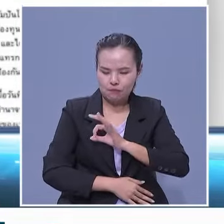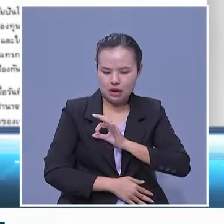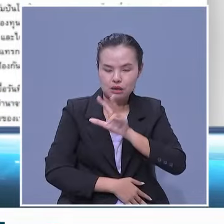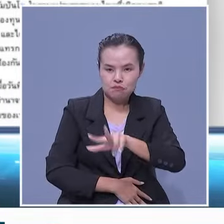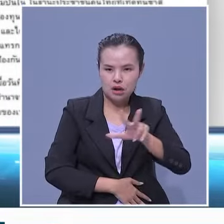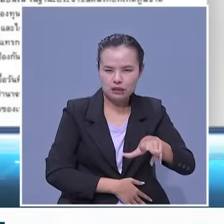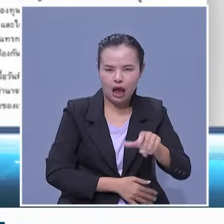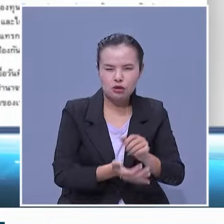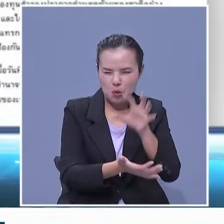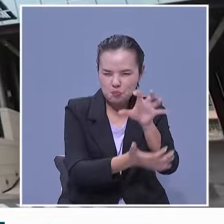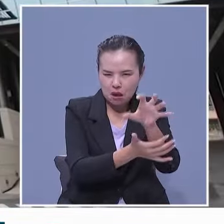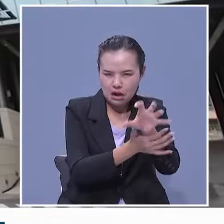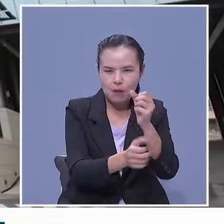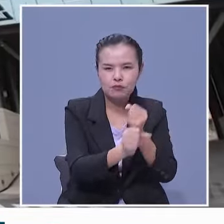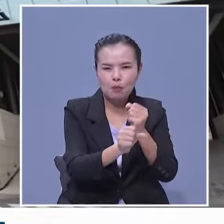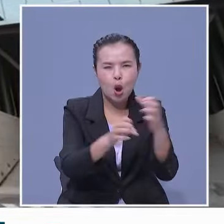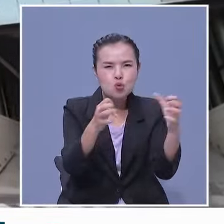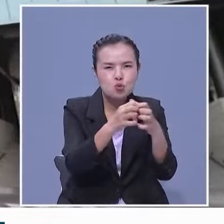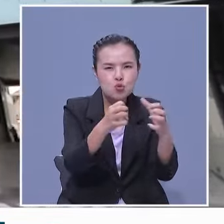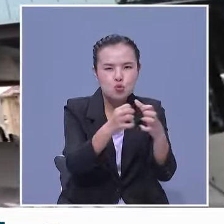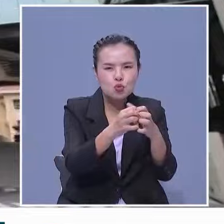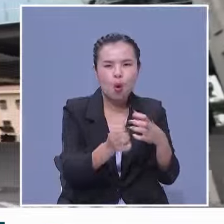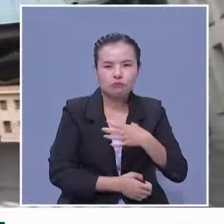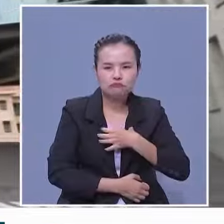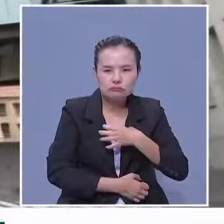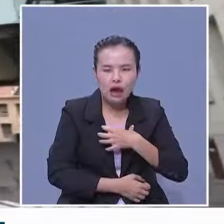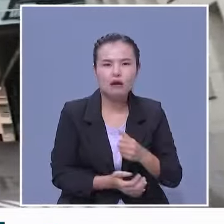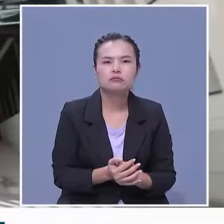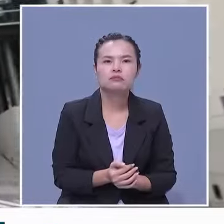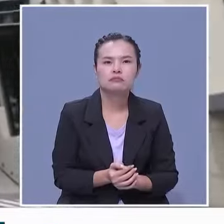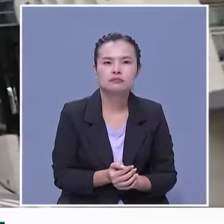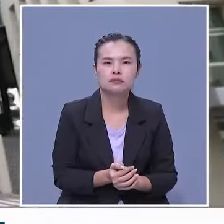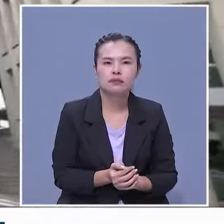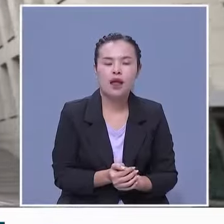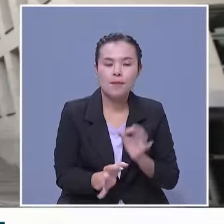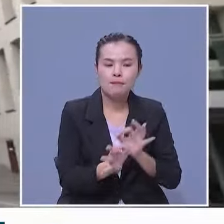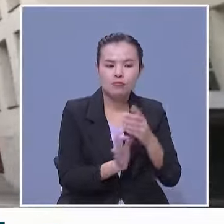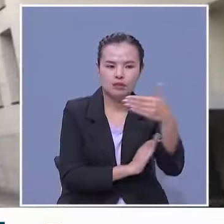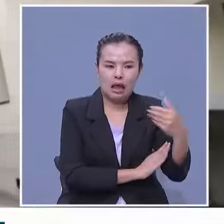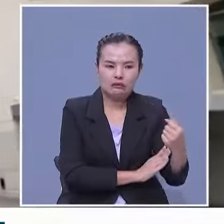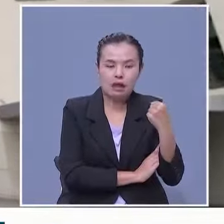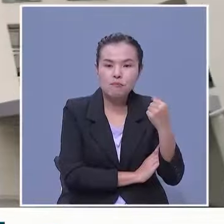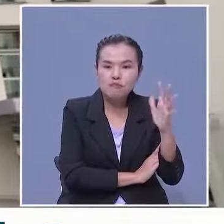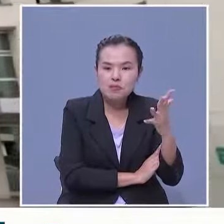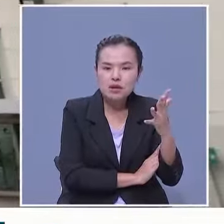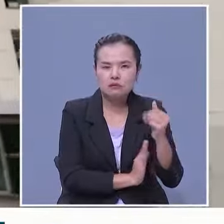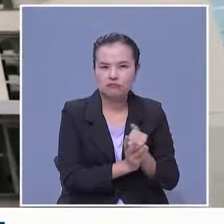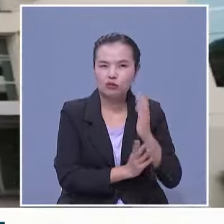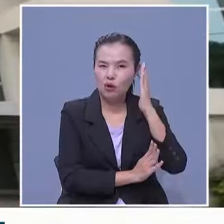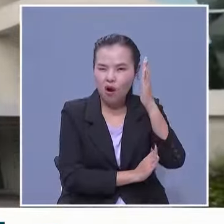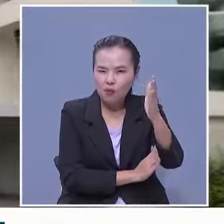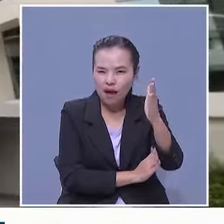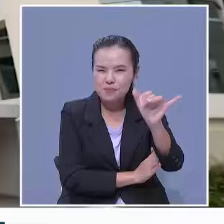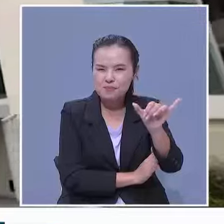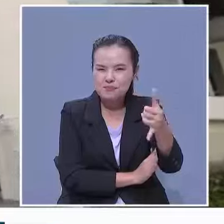แซงและครอบงำแบงค์ชาติอย่างเบ็ดเสร็จเด็ดขาดให้จงได้การบั่นทอนความเข้มแข็งของแบงค์ชาติแบบนี้อาจนำไปสู่